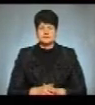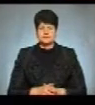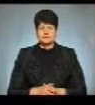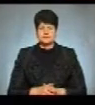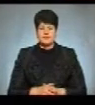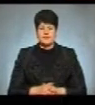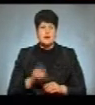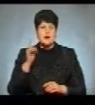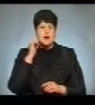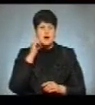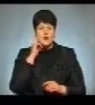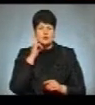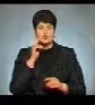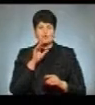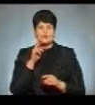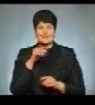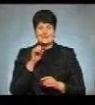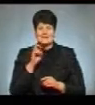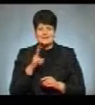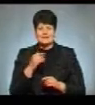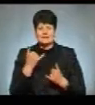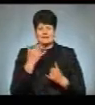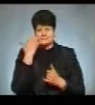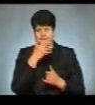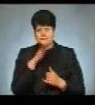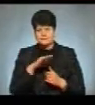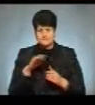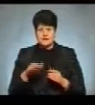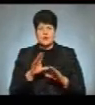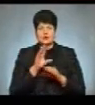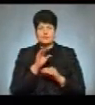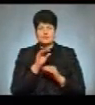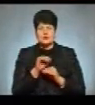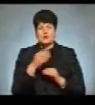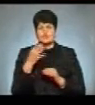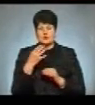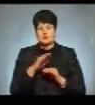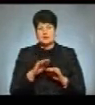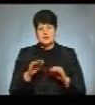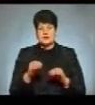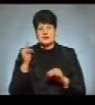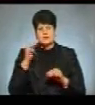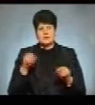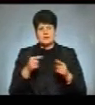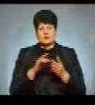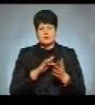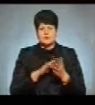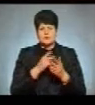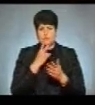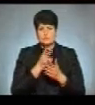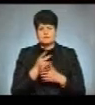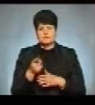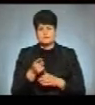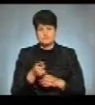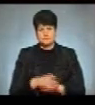Аудіодиск із казками для дітей з вадами зору, які озвучили 40 вихованців обласного навчально-реабілітаційного центру, презентували в